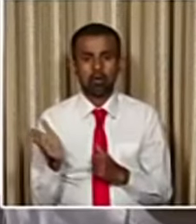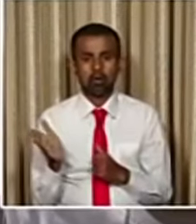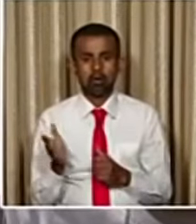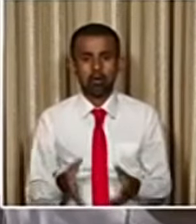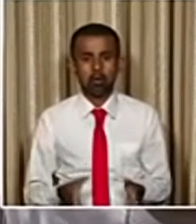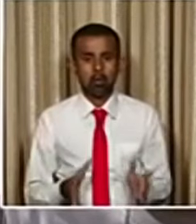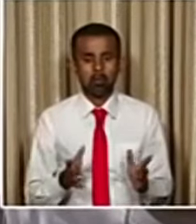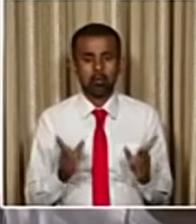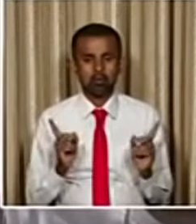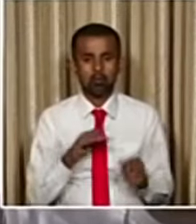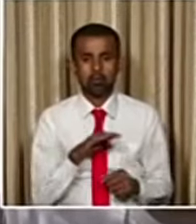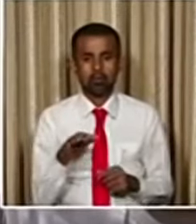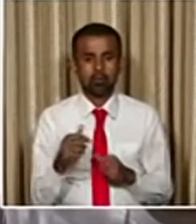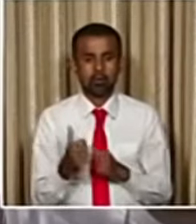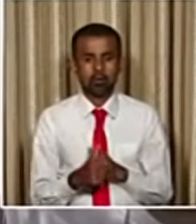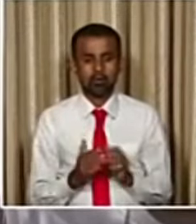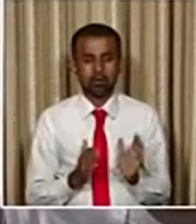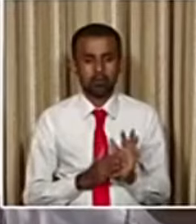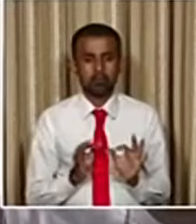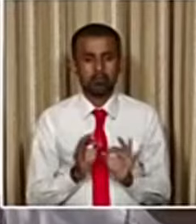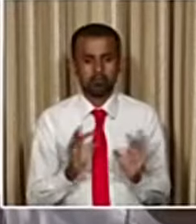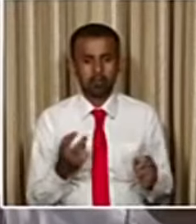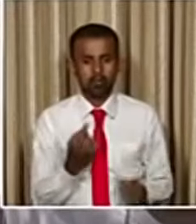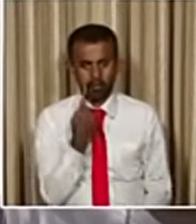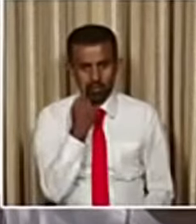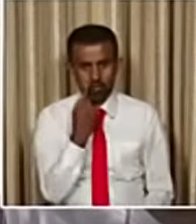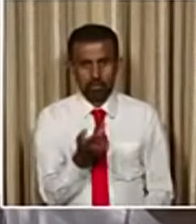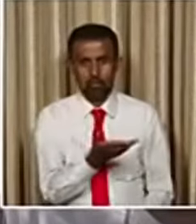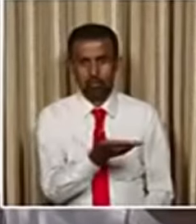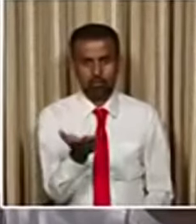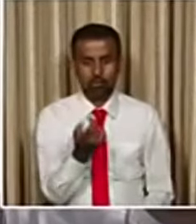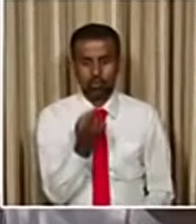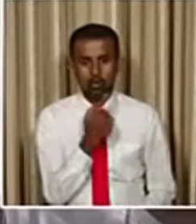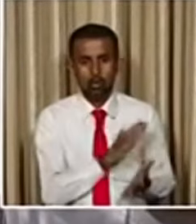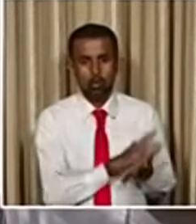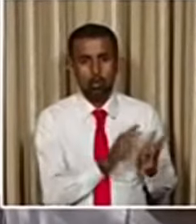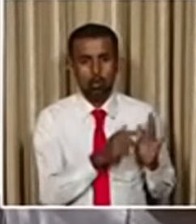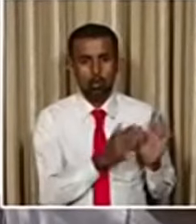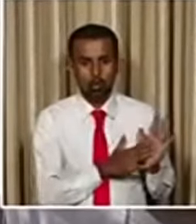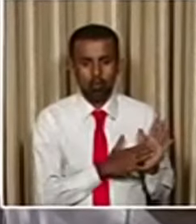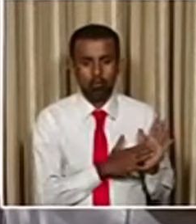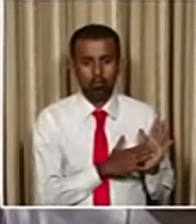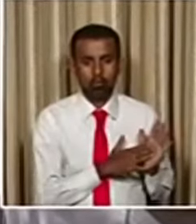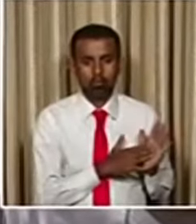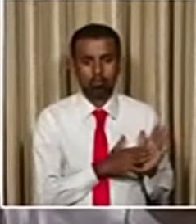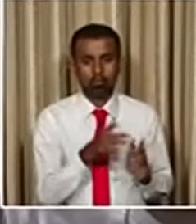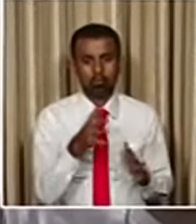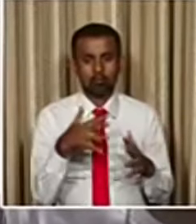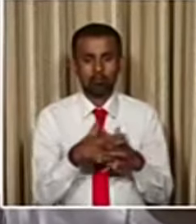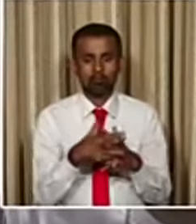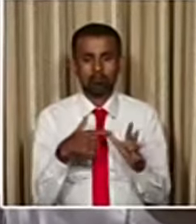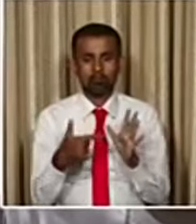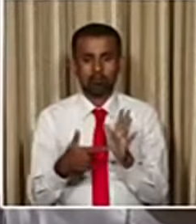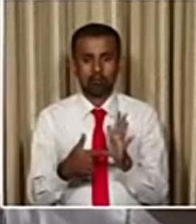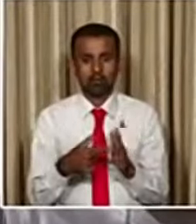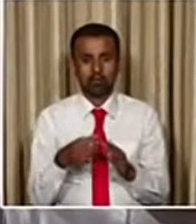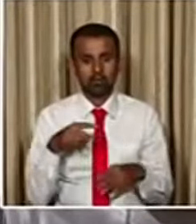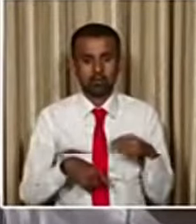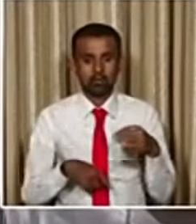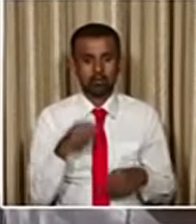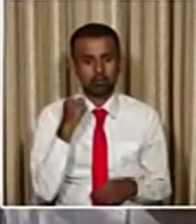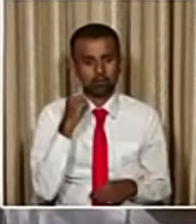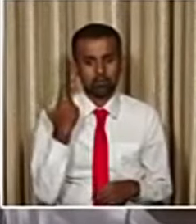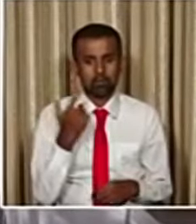ජාත්‍යන්ත්‍ර පාපන්දු ක්‍රීඩාංගනයක් හදනවා කියන එක මාධ්‍ය වලින් අපි දැක්කා. බුදුමාම කියනවා හෝමාගමත් හදනවා. දැන් ගම්පහ ඔබතුමා වත්තලෙන් චන්දිල්ලන් හදන නිසා දන්නේ